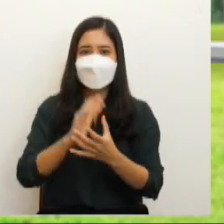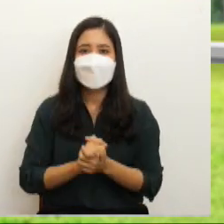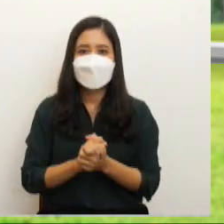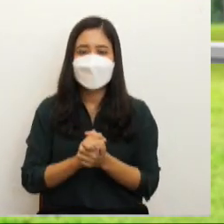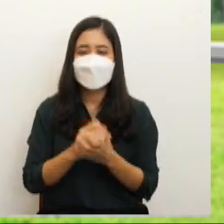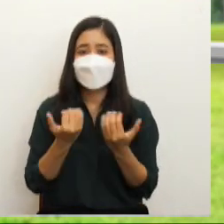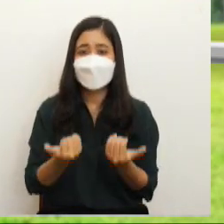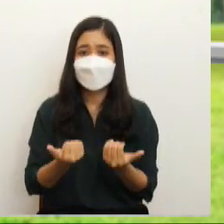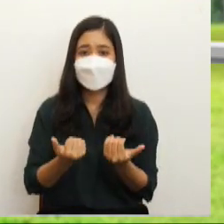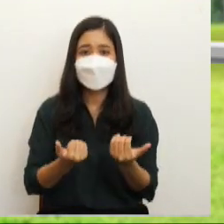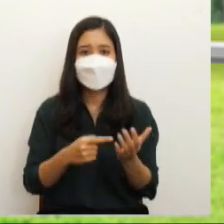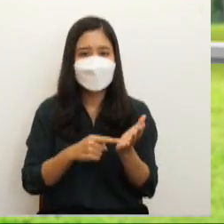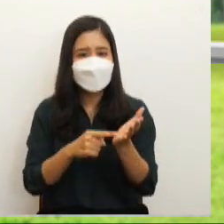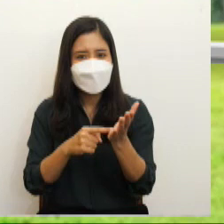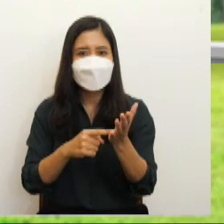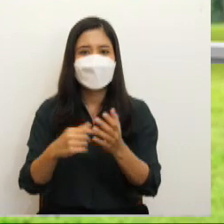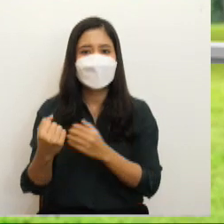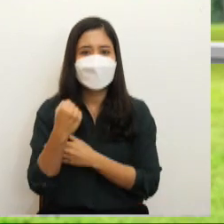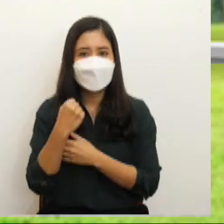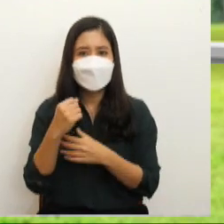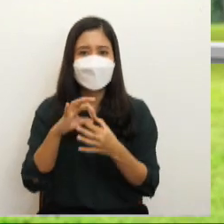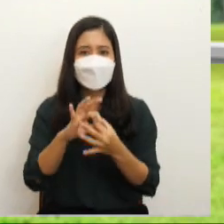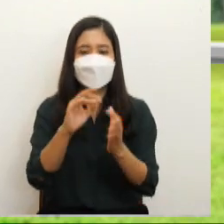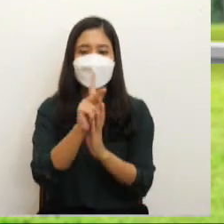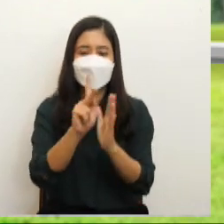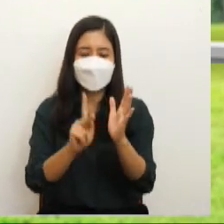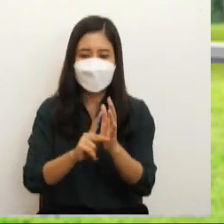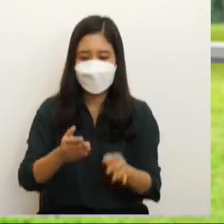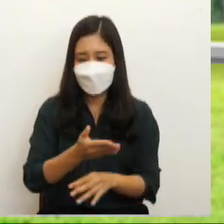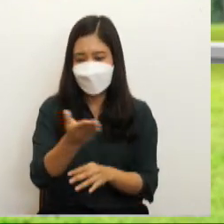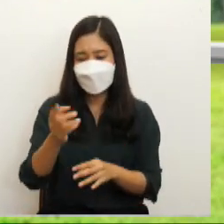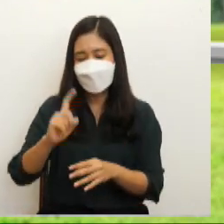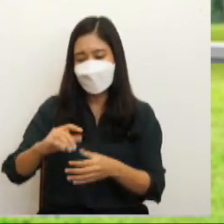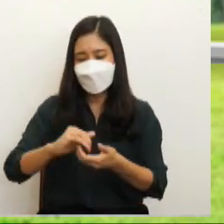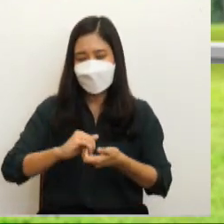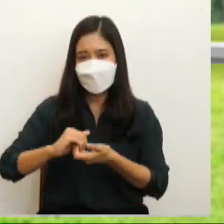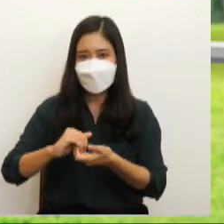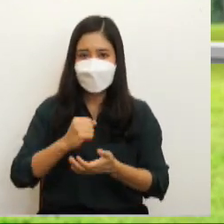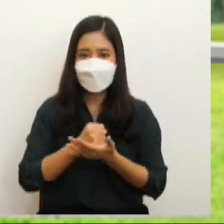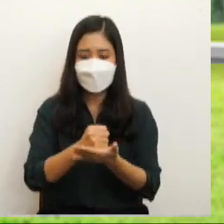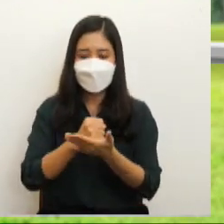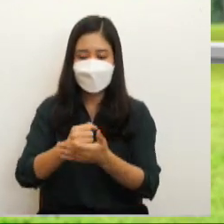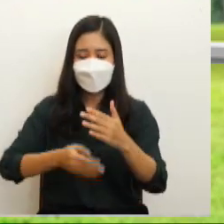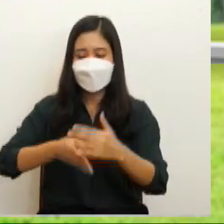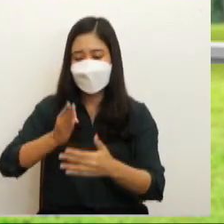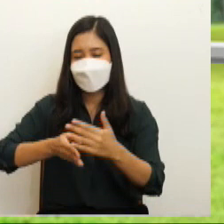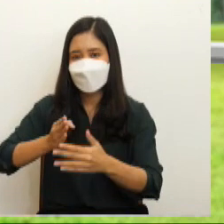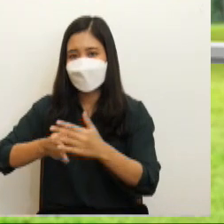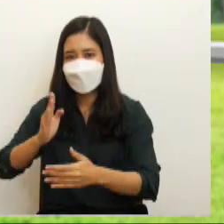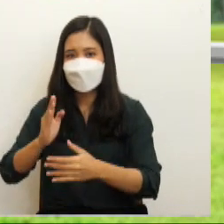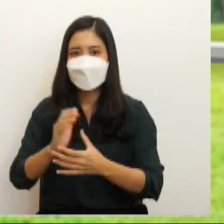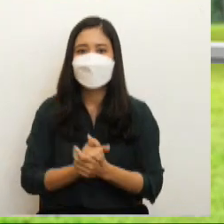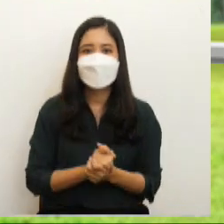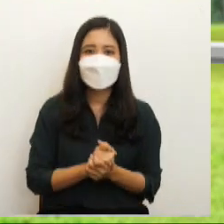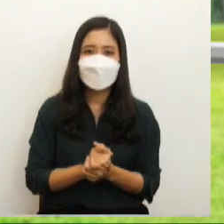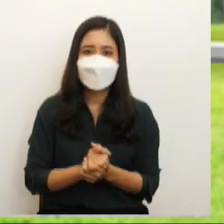นี้นะคะถ้ามาเน้นย้ำในเรื่องของมาตรการต่างๆที่เรานั้นจะต้องร่วมด้วยช่วยกันเพื่อที่จะผ่านพ้นวิกฤตนี้ไปด้วยกันค่ะและ